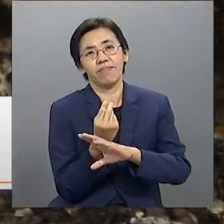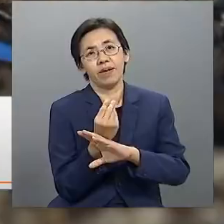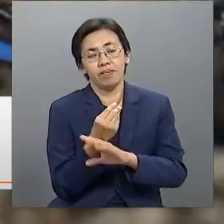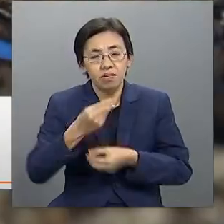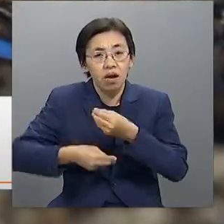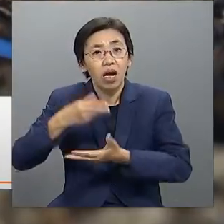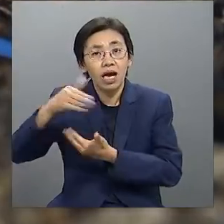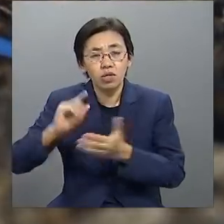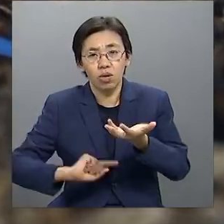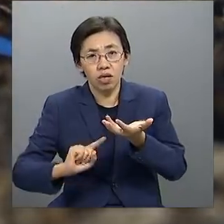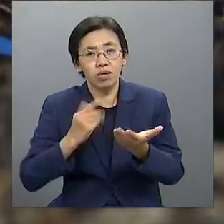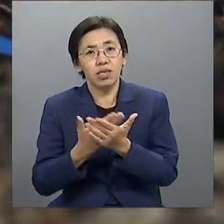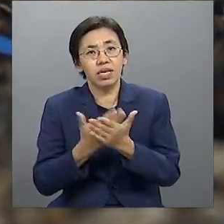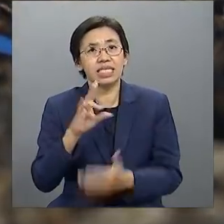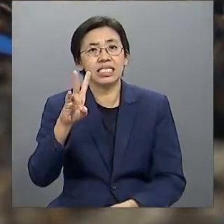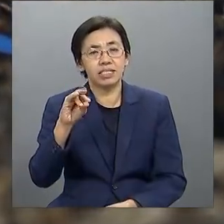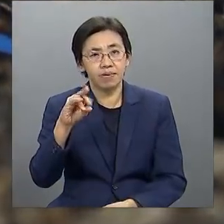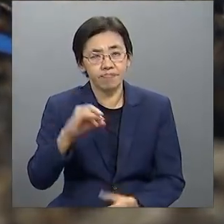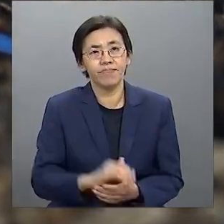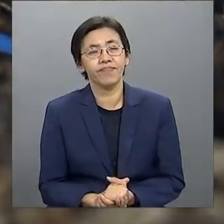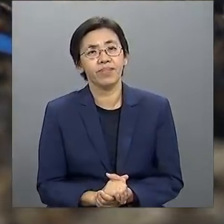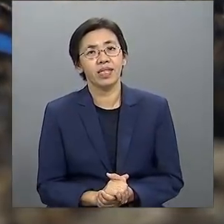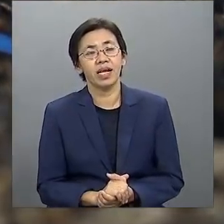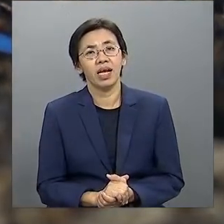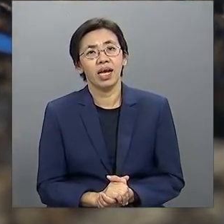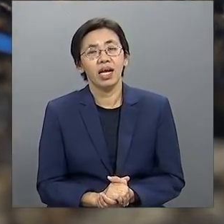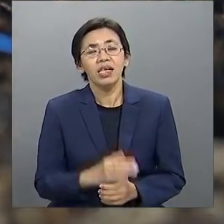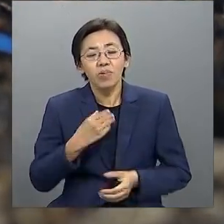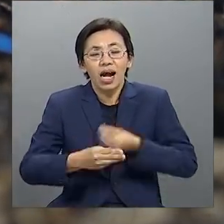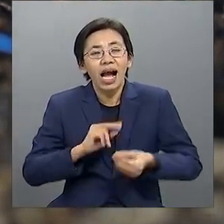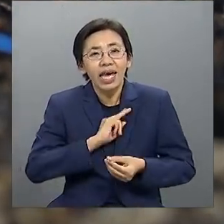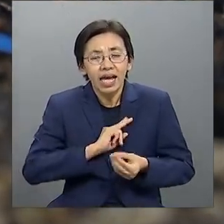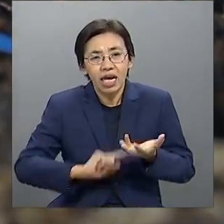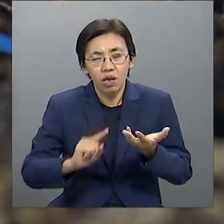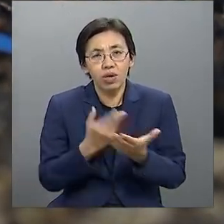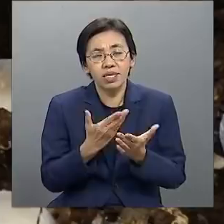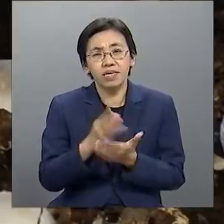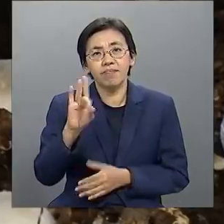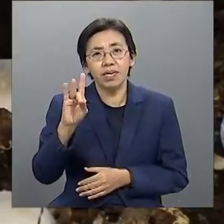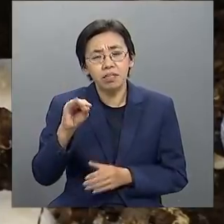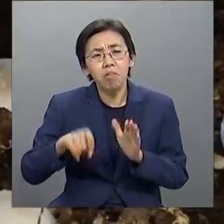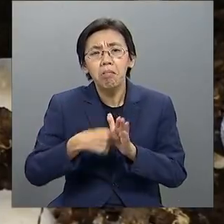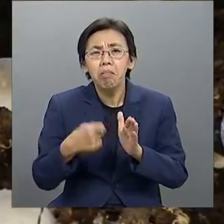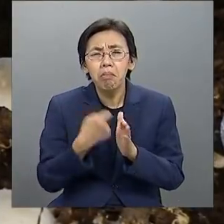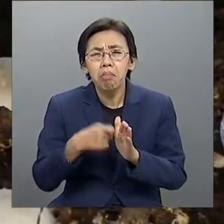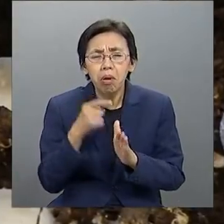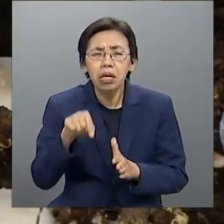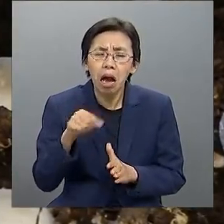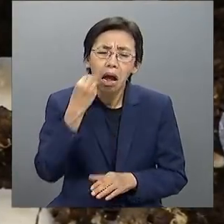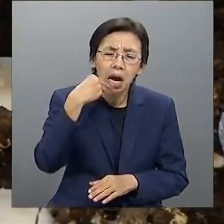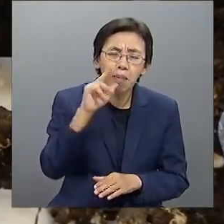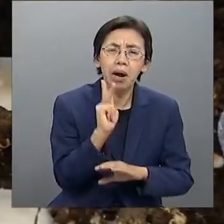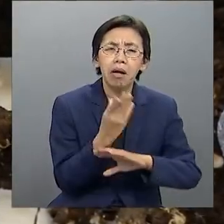ลกรัมละ70บาทขายปลีก80บาทต่อกิโลกรัมเดี๋ยวฟังเหตุผลของคุณกิจมงคลนะหน่อยนะฮะว่าทำไมถึ